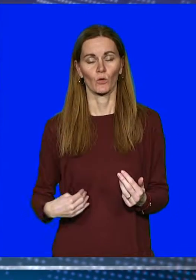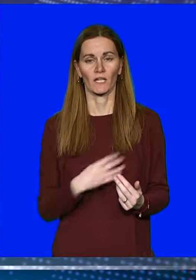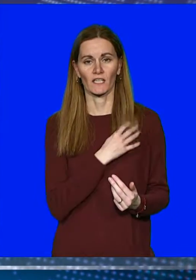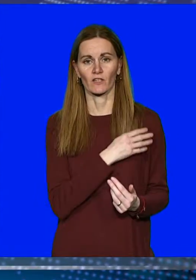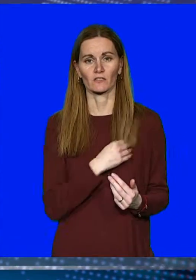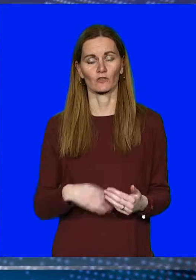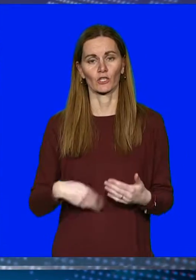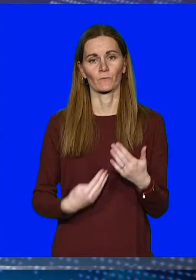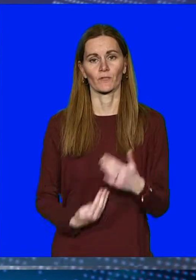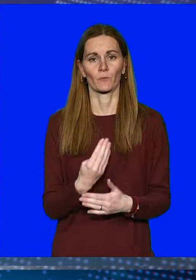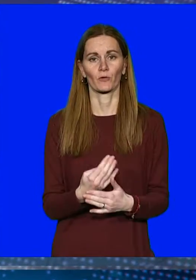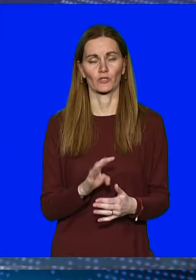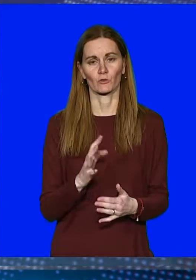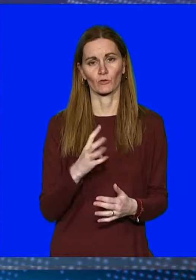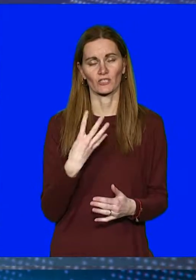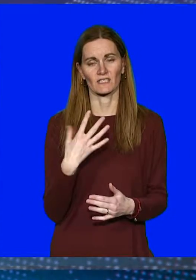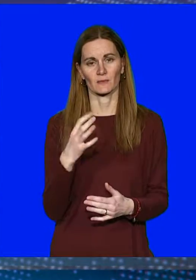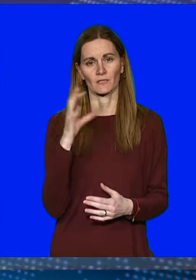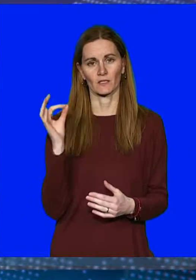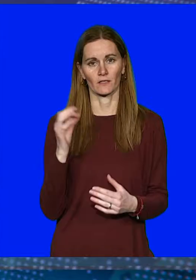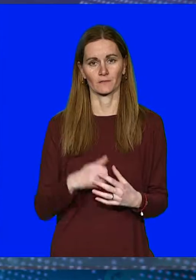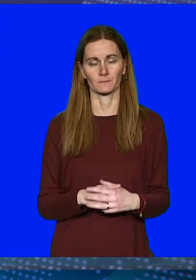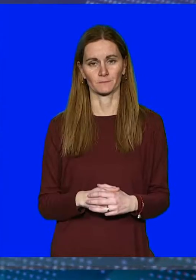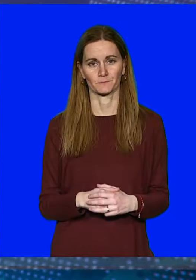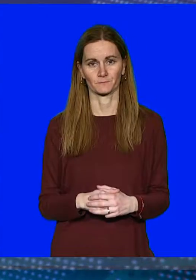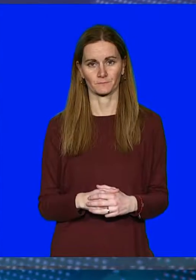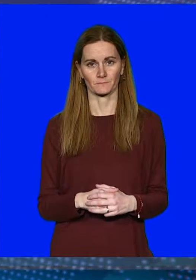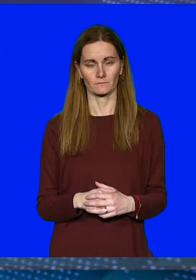Hrvatskoj s radom početi u roku od 45 dana.